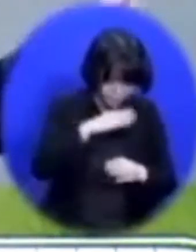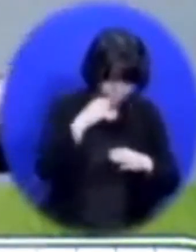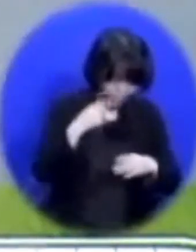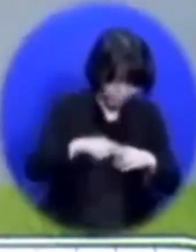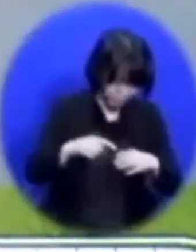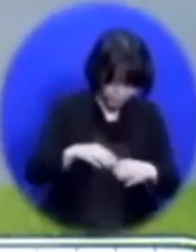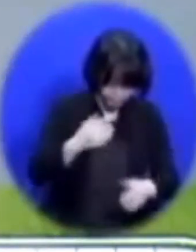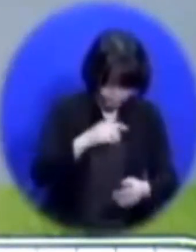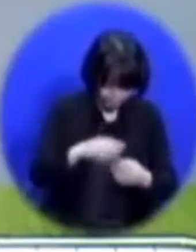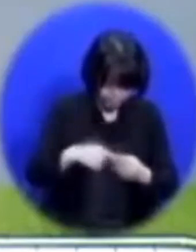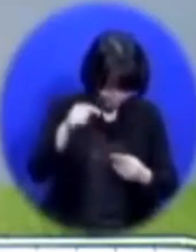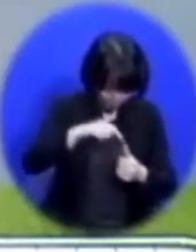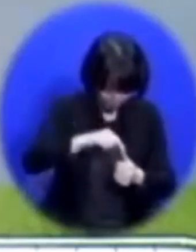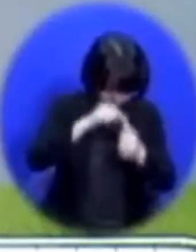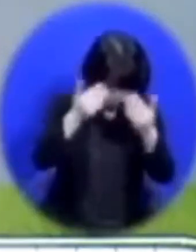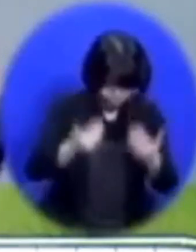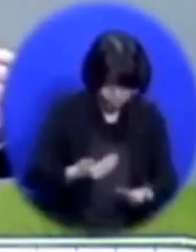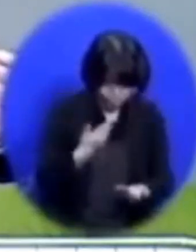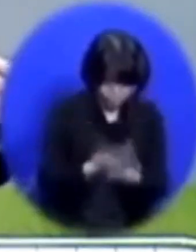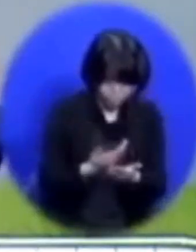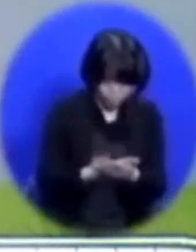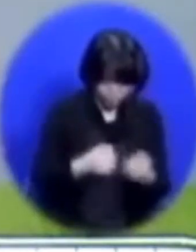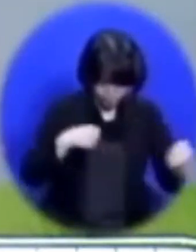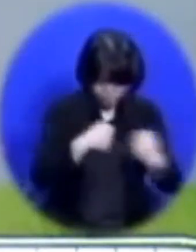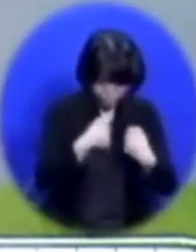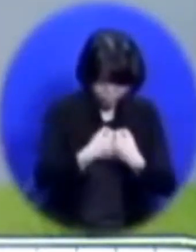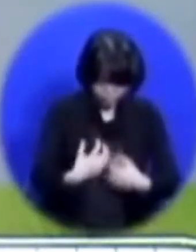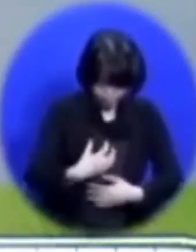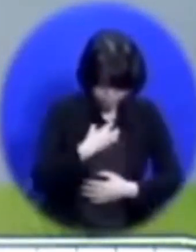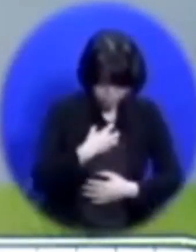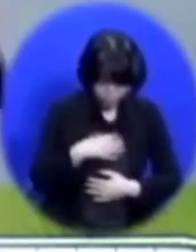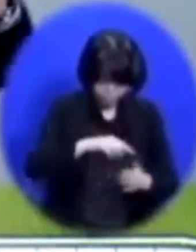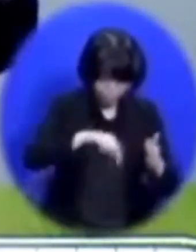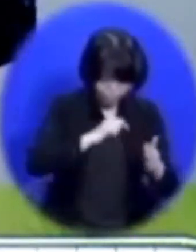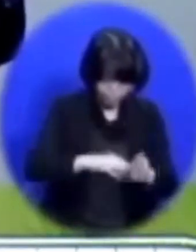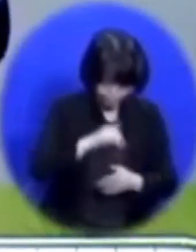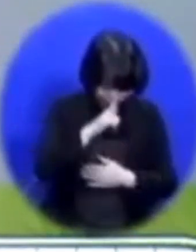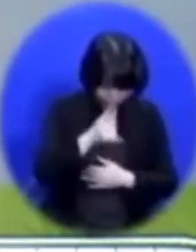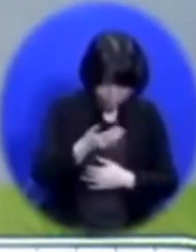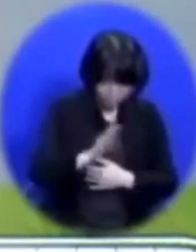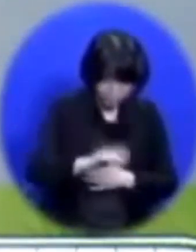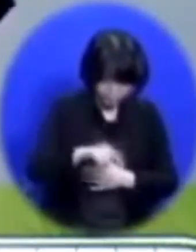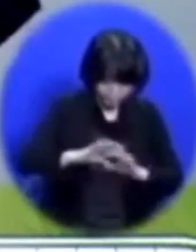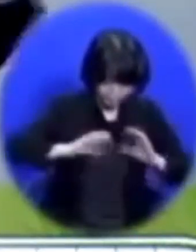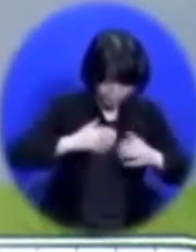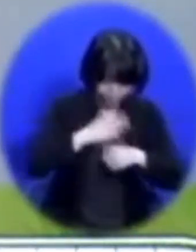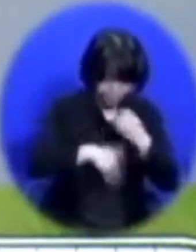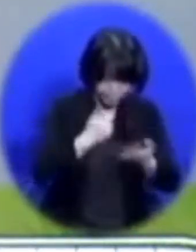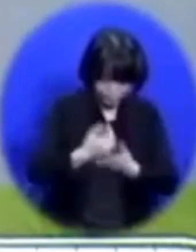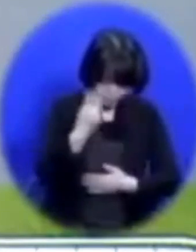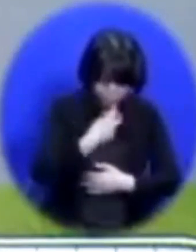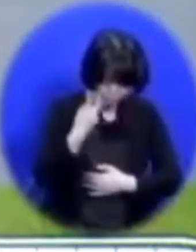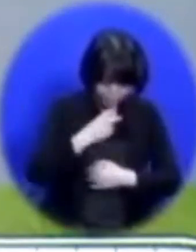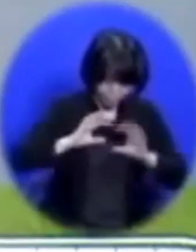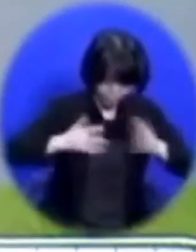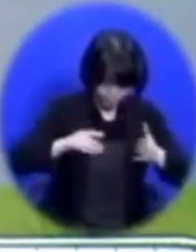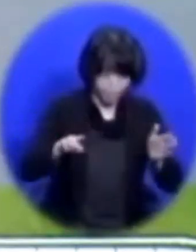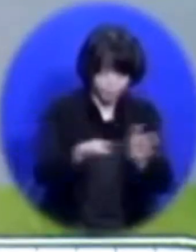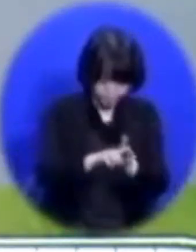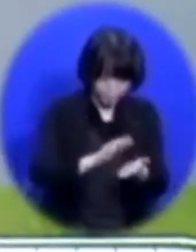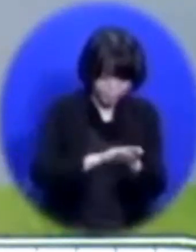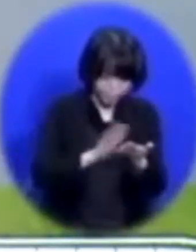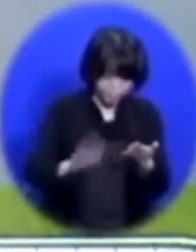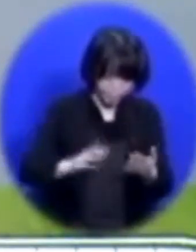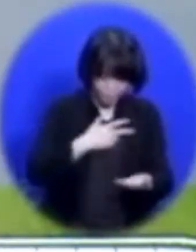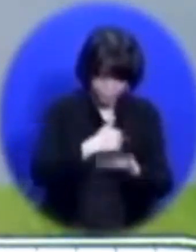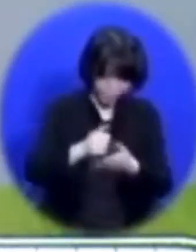을받게하소서.비록 전쟁의위협속에있지만,우리는 이나라가 하나님의보호를받고있다고믿습니다.주님